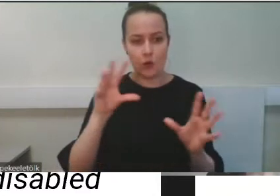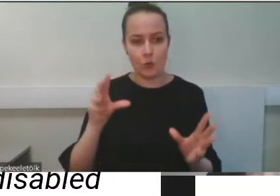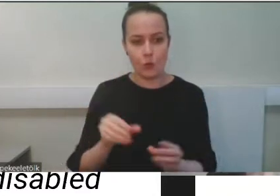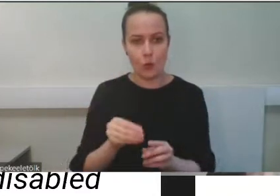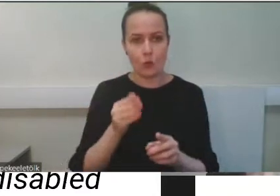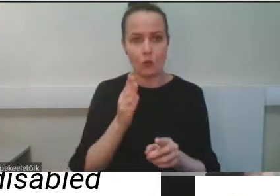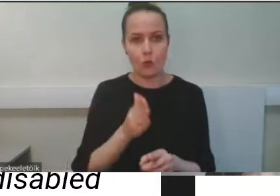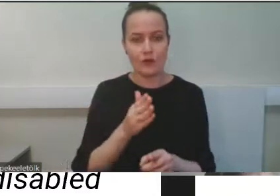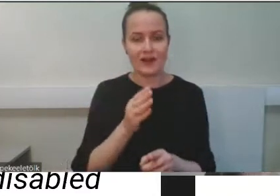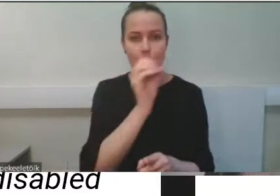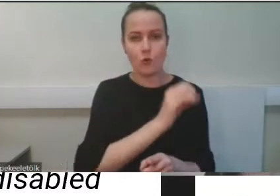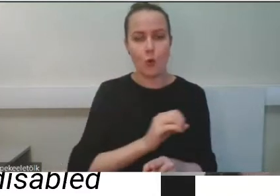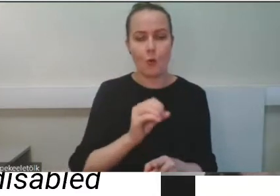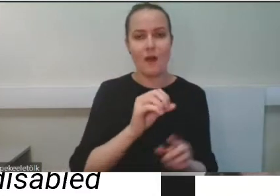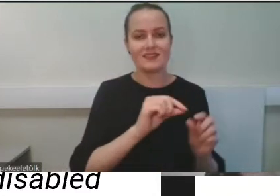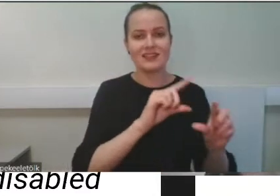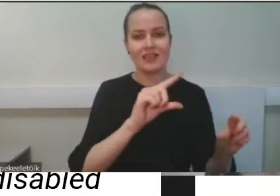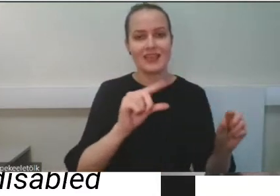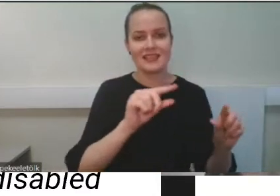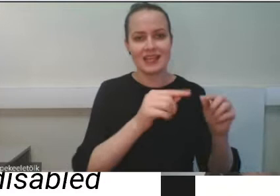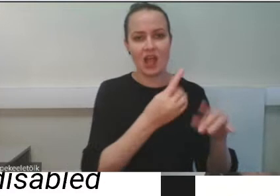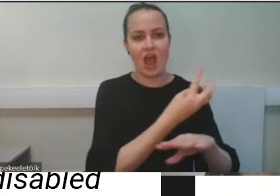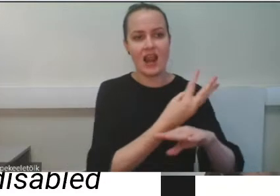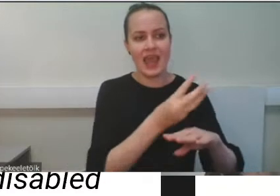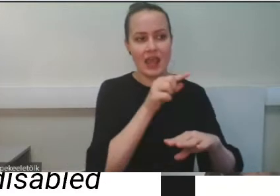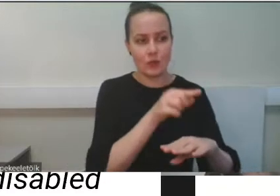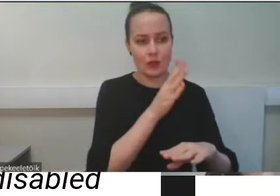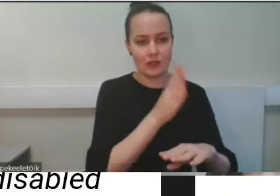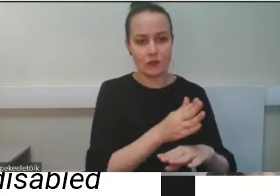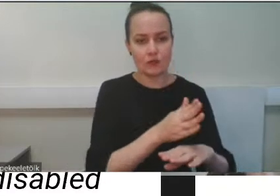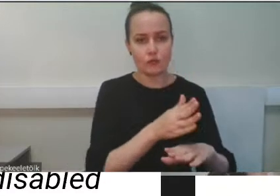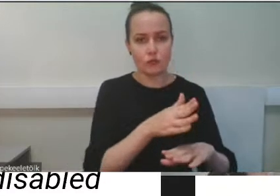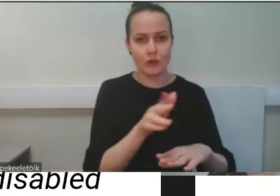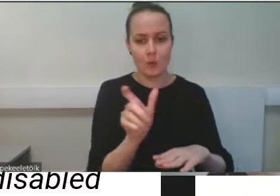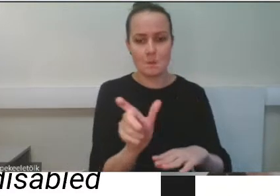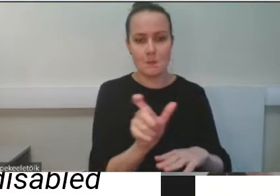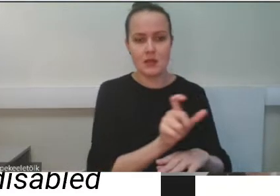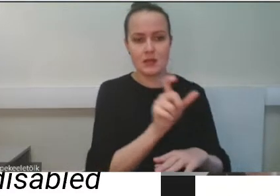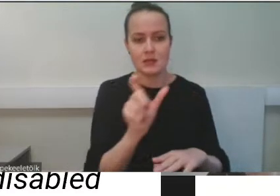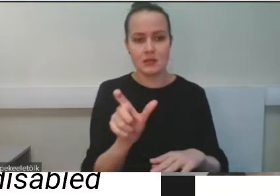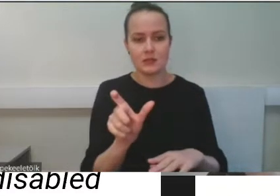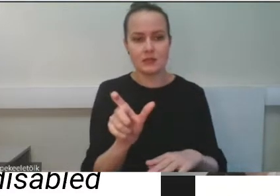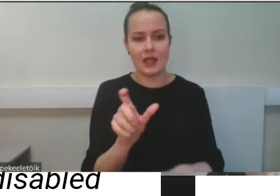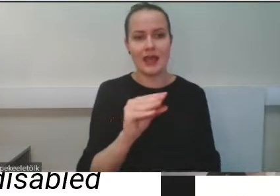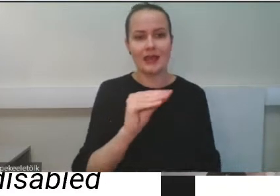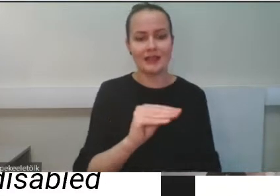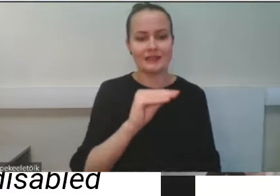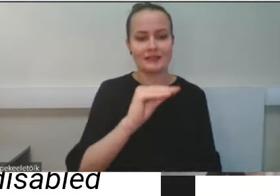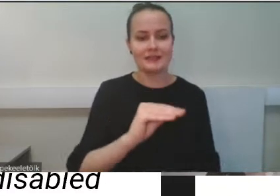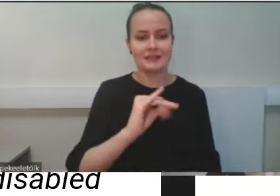siis viimane, mida Euroopa Komisjon puude statistikas siis veel eristab, on inimesed, kellel on